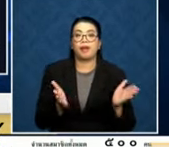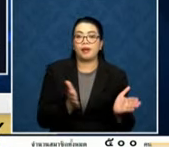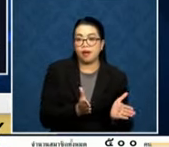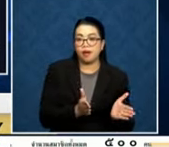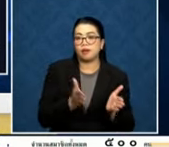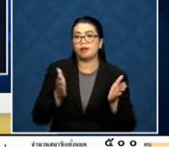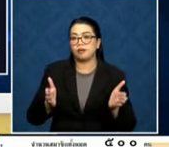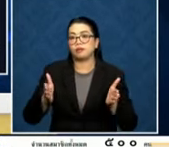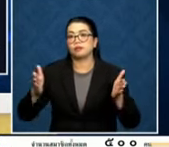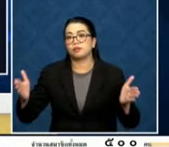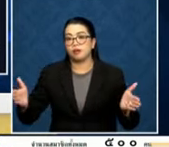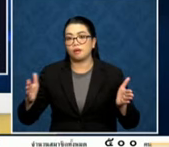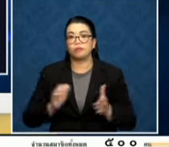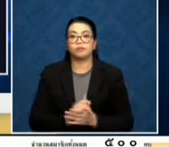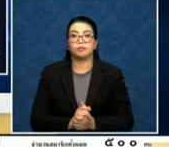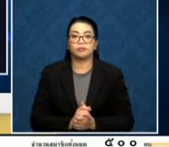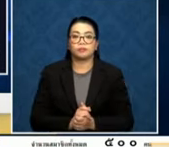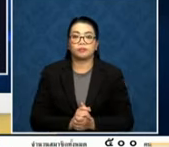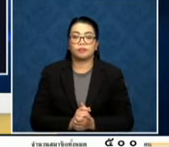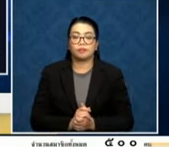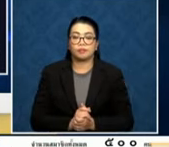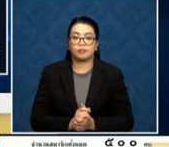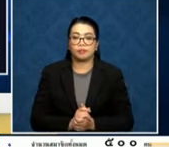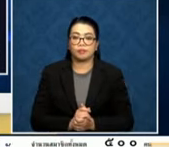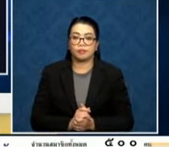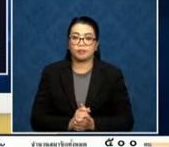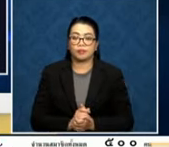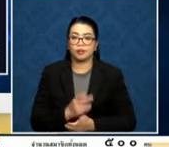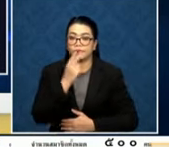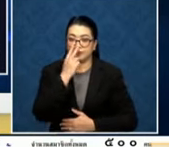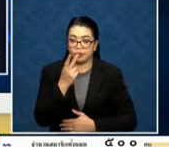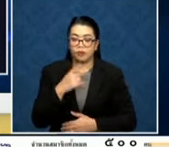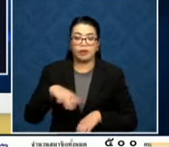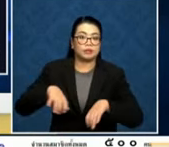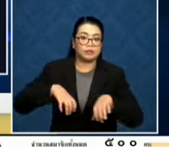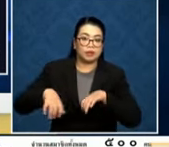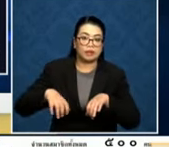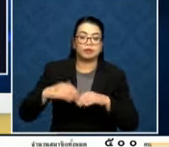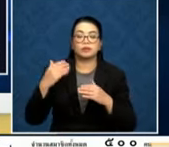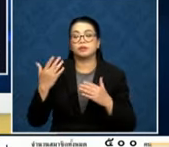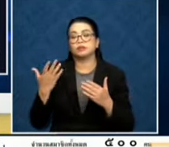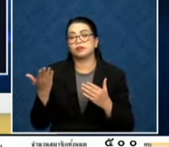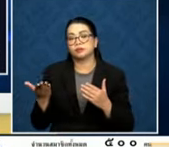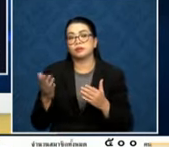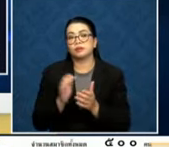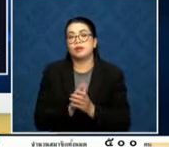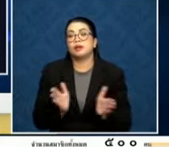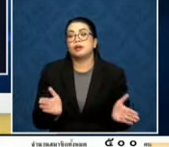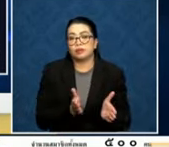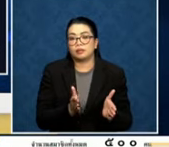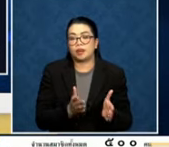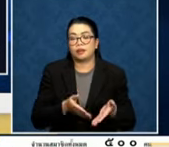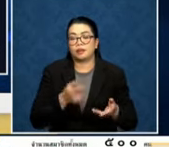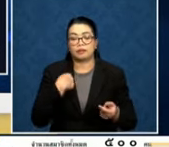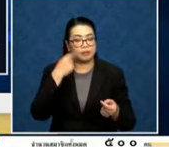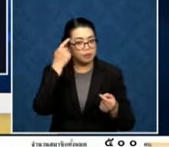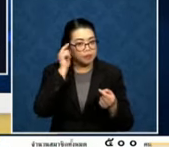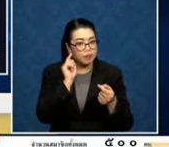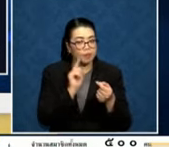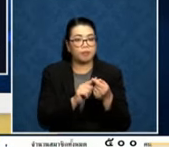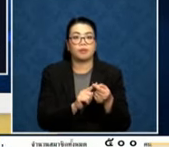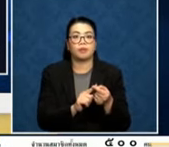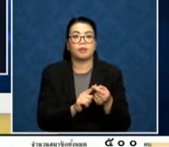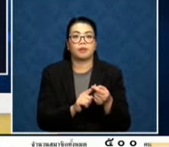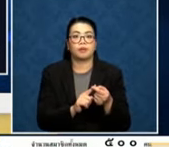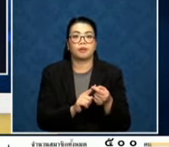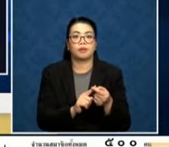แล้วก็ระยะยาวครับถ้าไปดูกันที่ผลการดำเนินงานระยะสั้นครับมีการตั้งเป้ามีการ